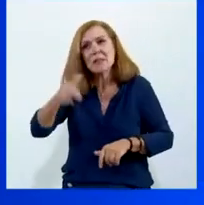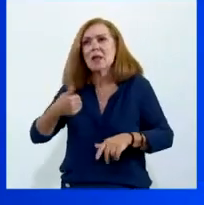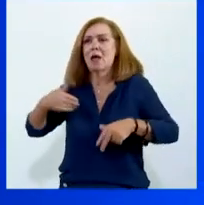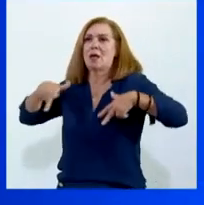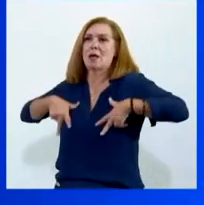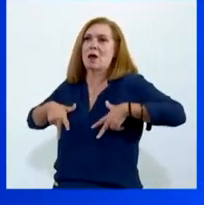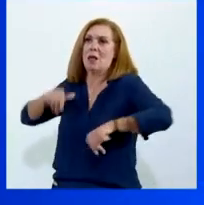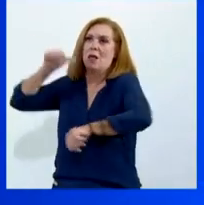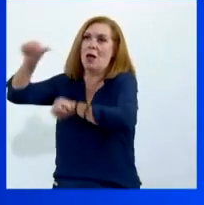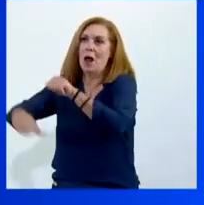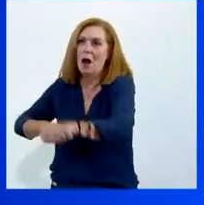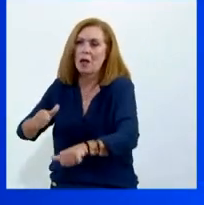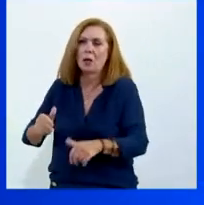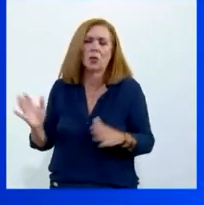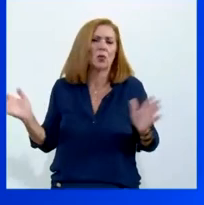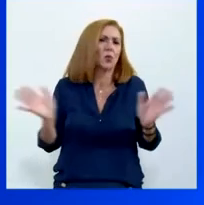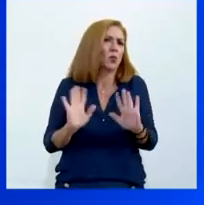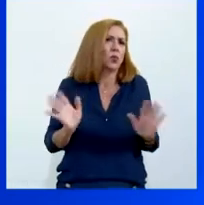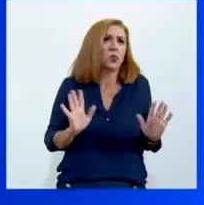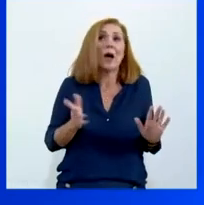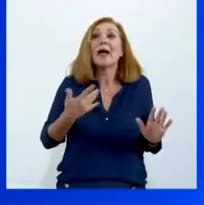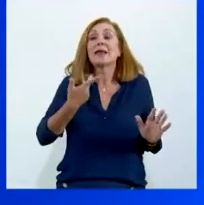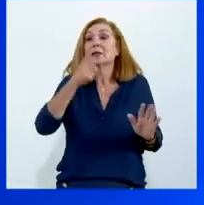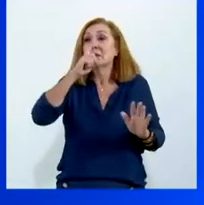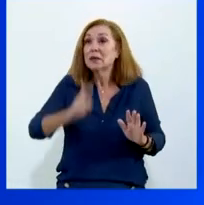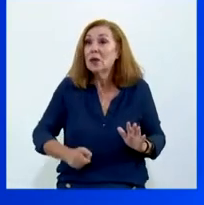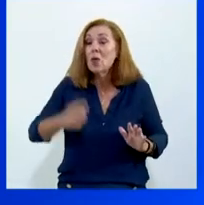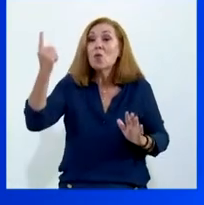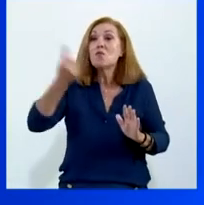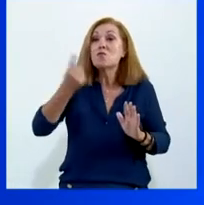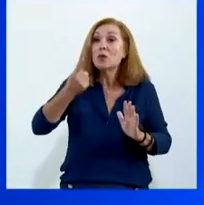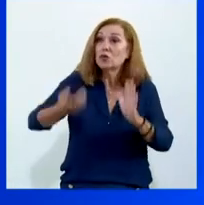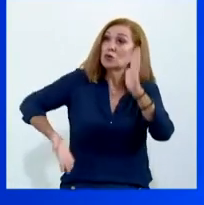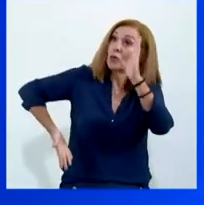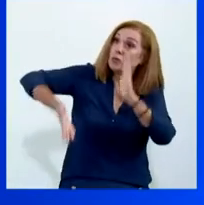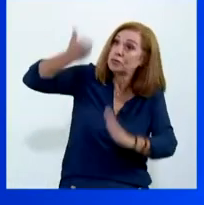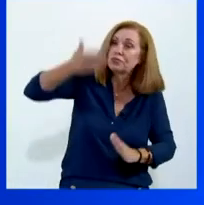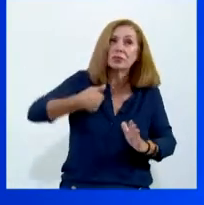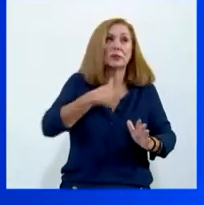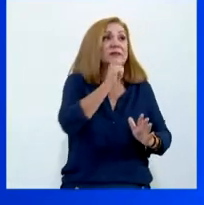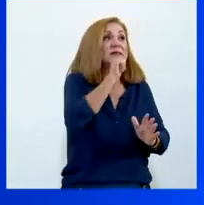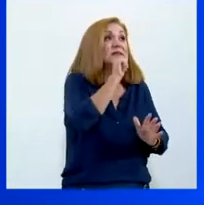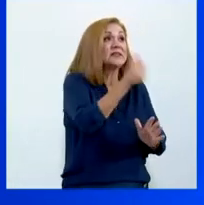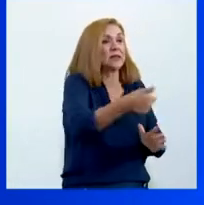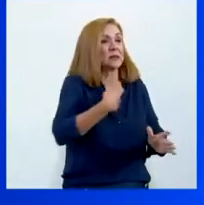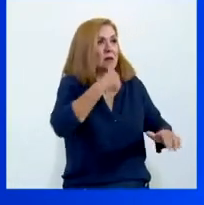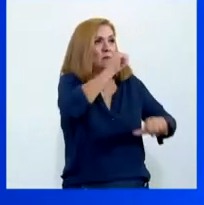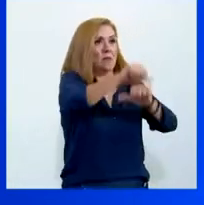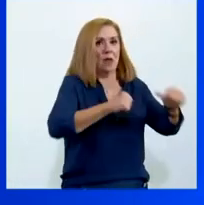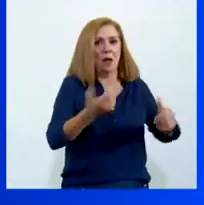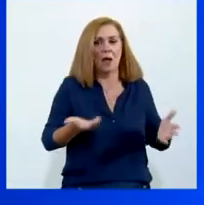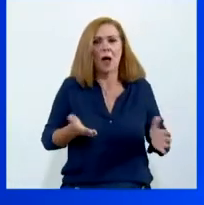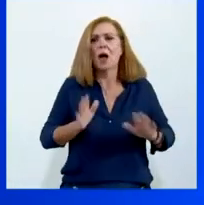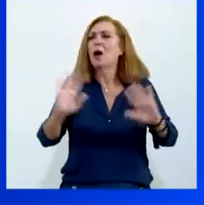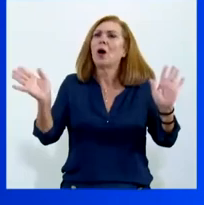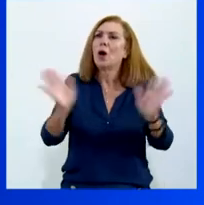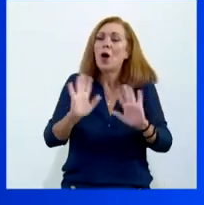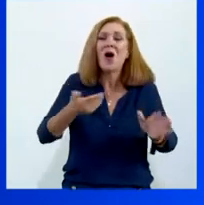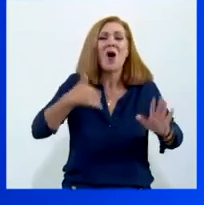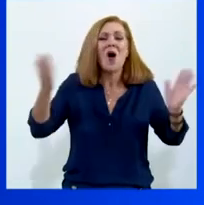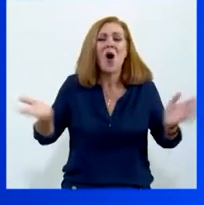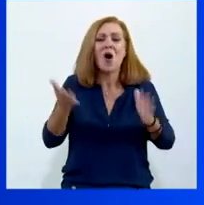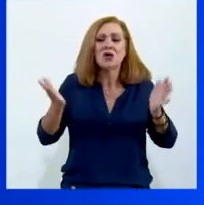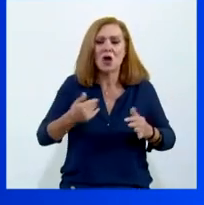τις απαραίτητες αυξημένες πλειοψηφίες, τις οποίες το ίδιο το Σύνταγμα μας επιβάλλει να αναζητήσουμε. Αλλά τίποτα από όλα αυτά τα οποία έχω